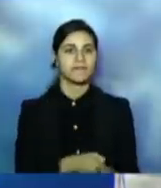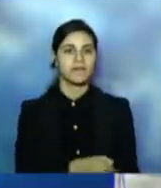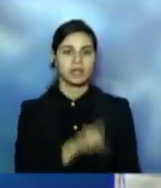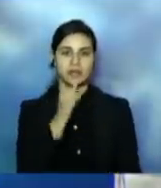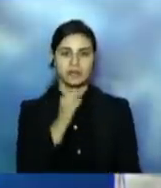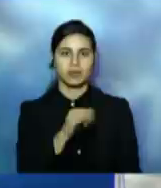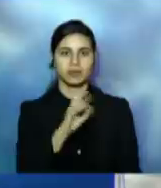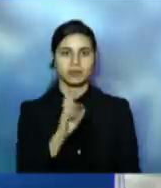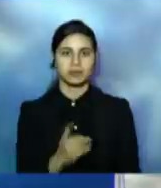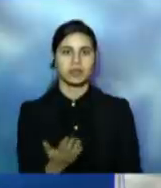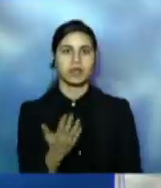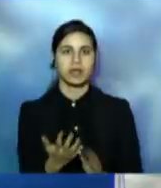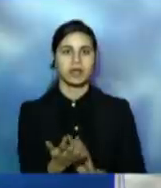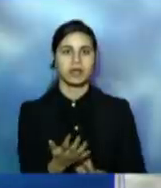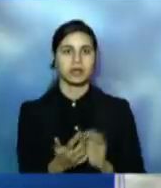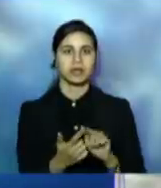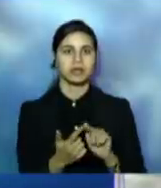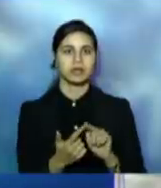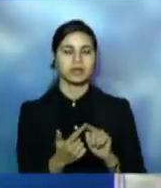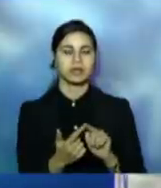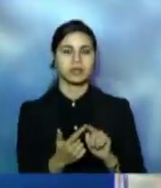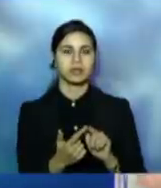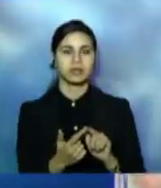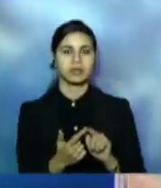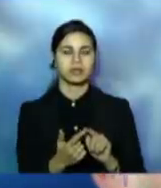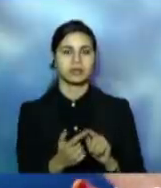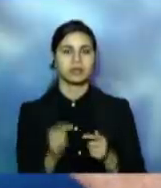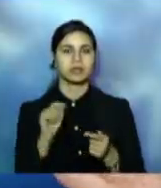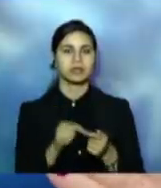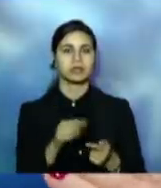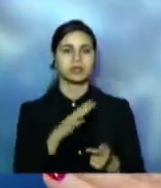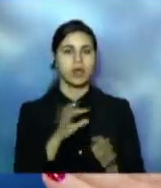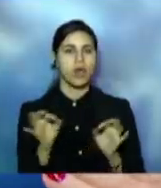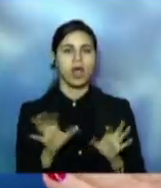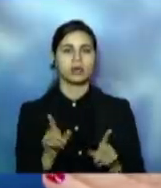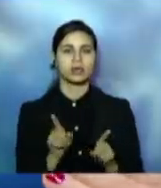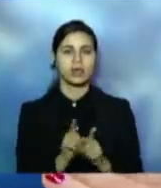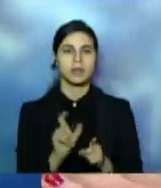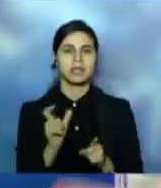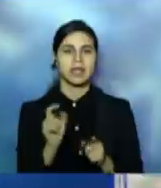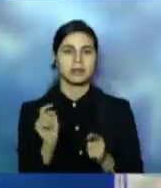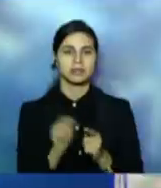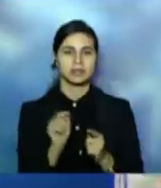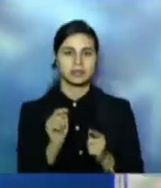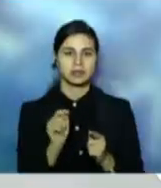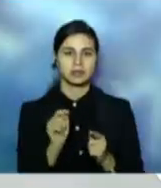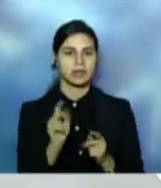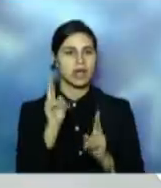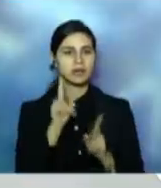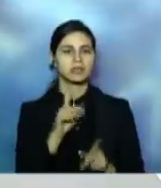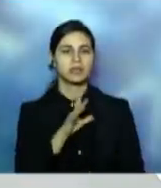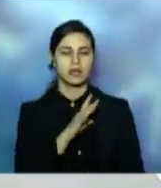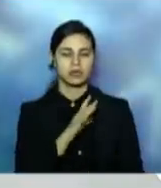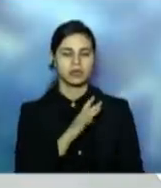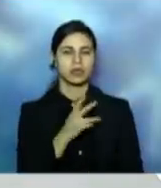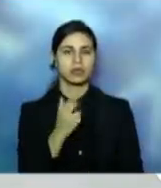მოხდენ, ხო და ხელზე თითთან დიდის არტერიაში მოხდა რაღაც არასწორად ნემსი. რა იყო, არ ვიცი,